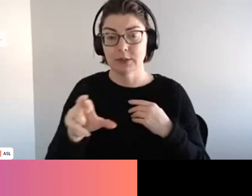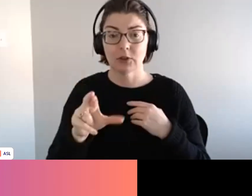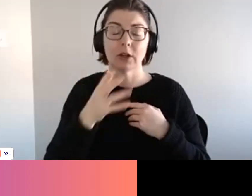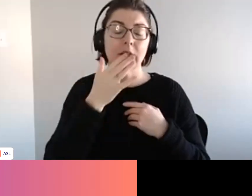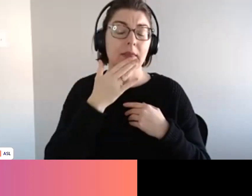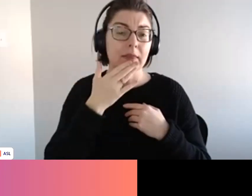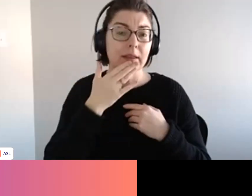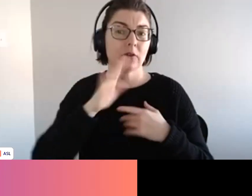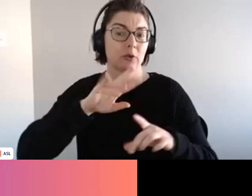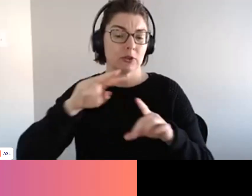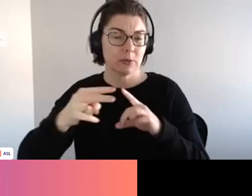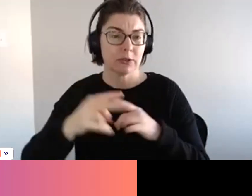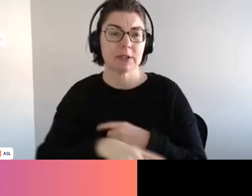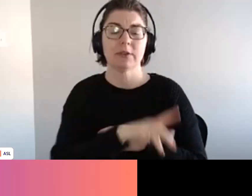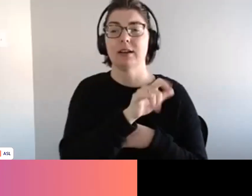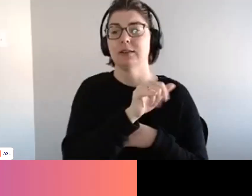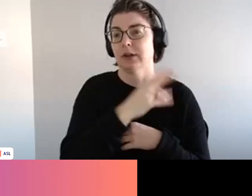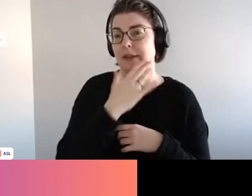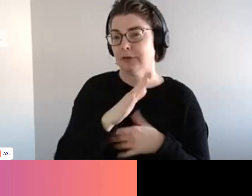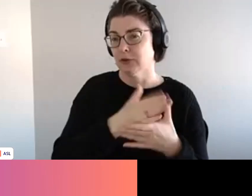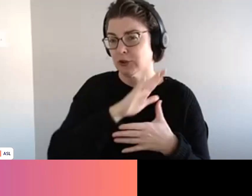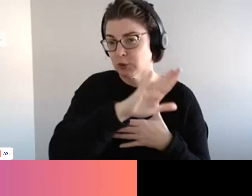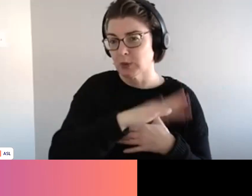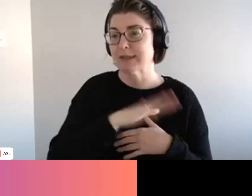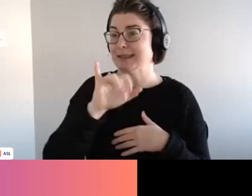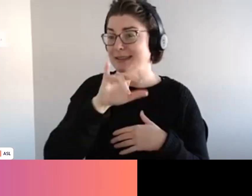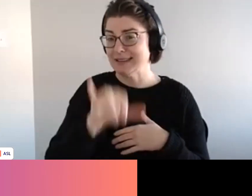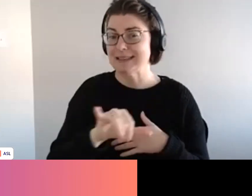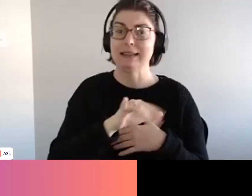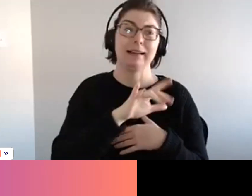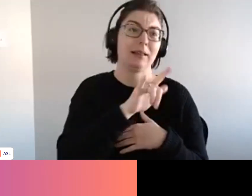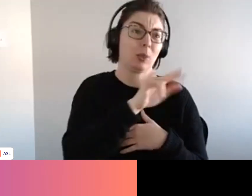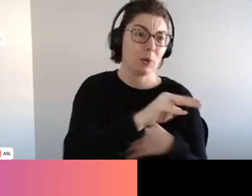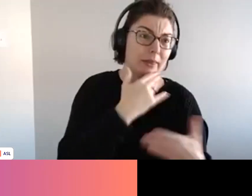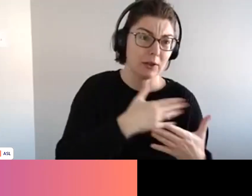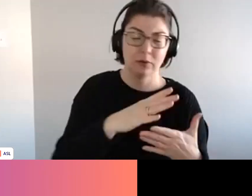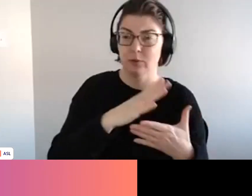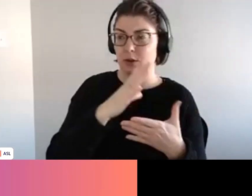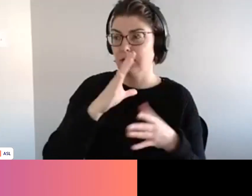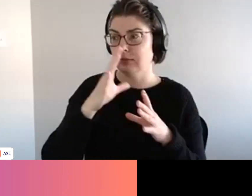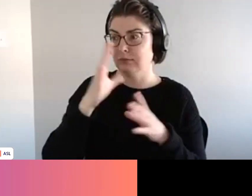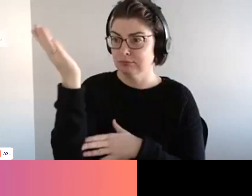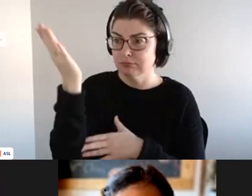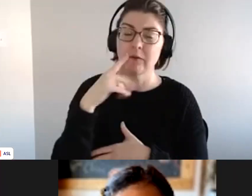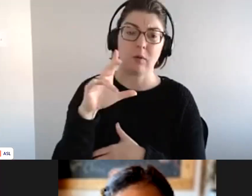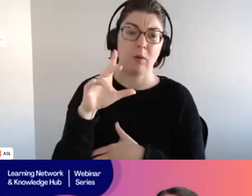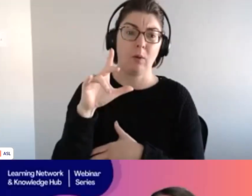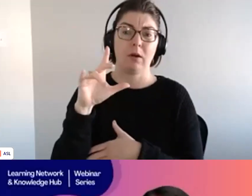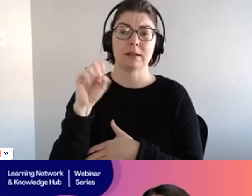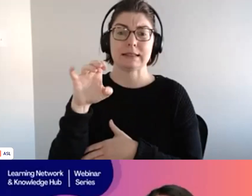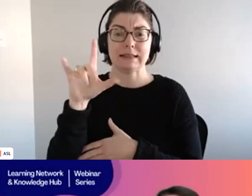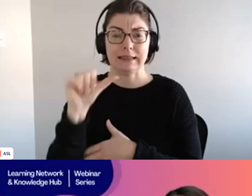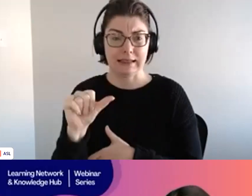merci Célina d'avoir à faire votre perspective et Lorraine d'avoir lu la perspective de Célina et